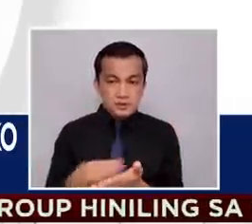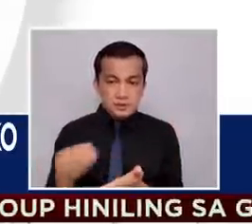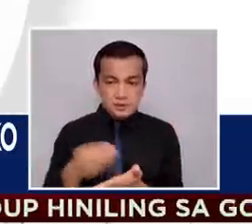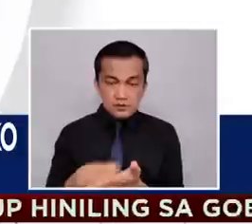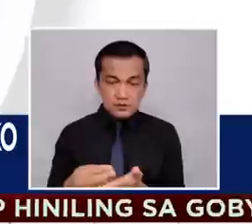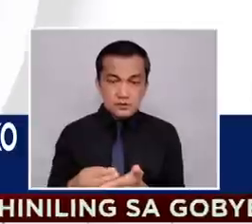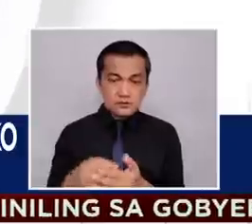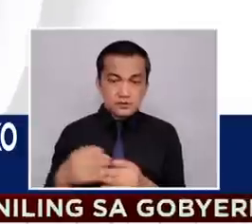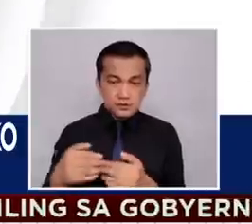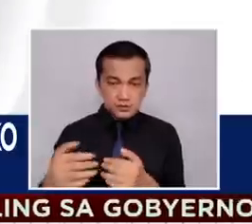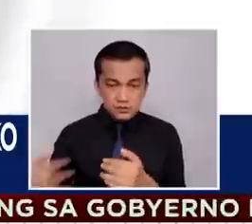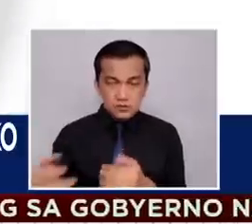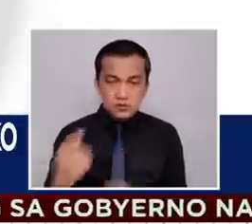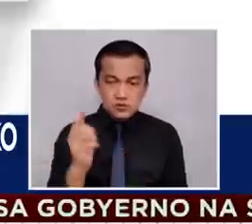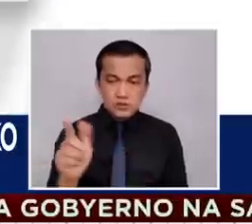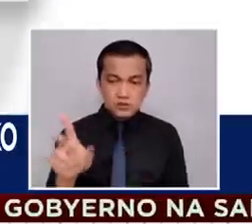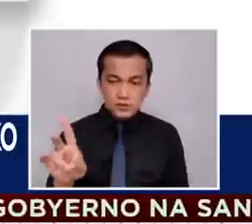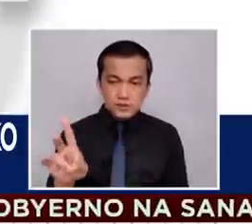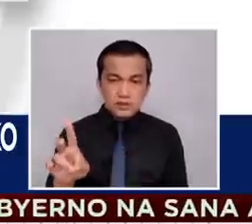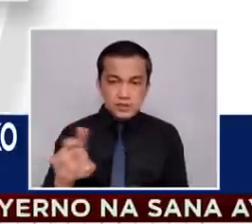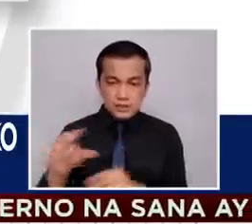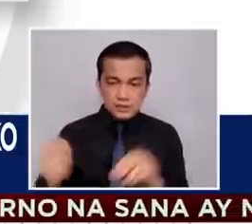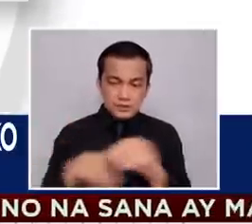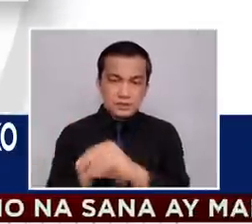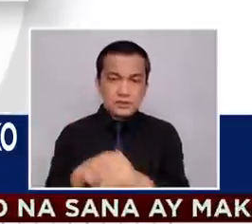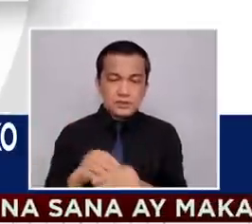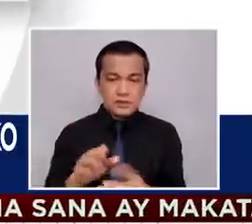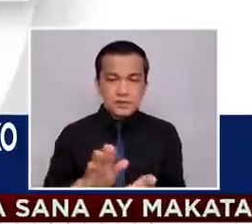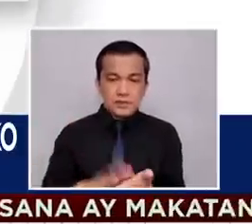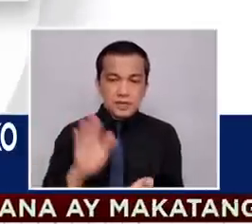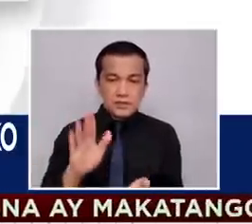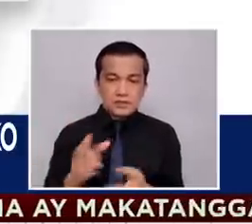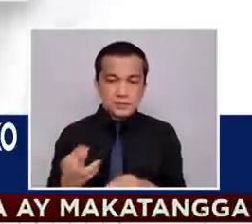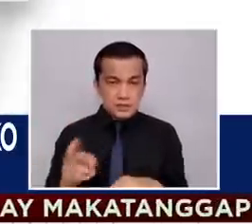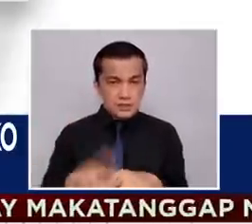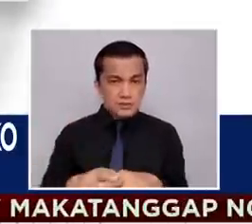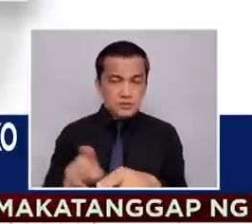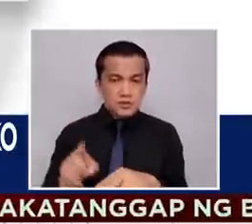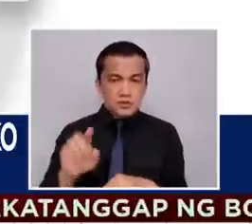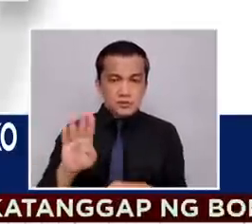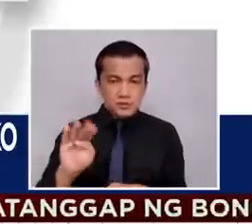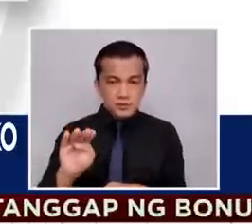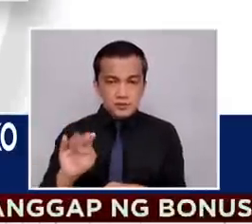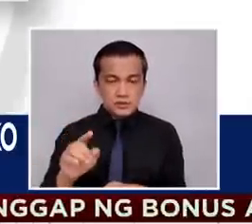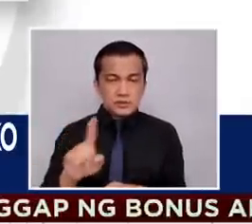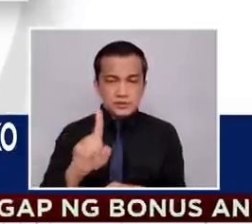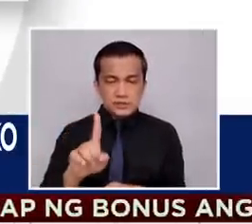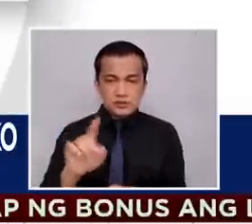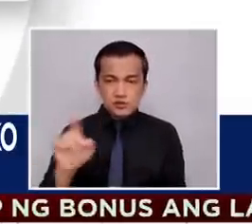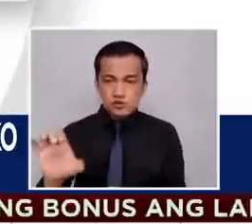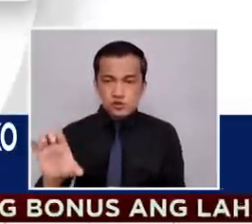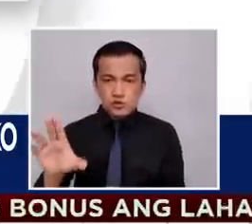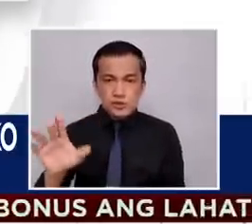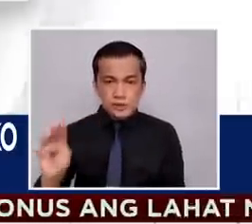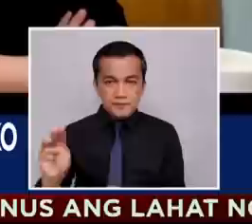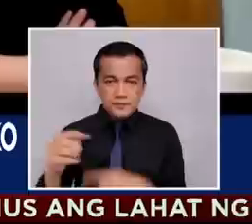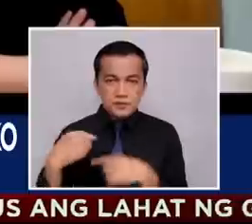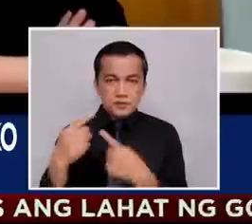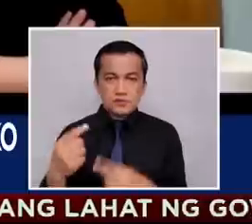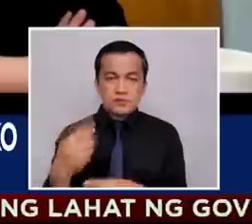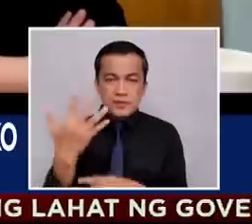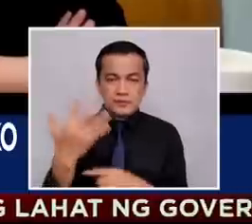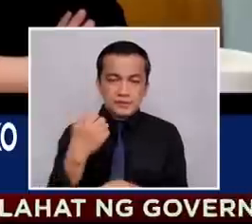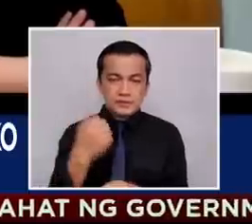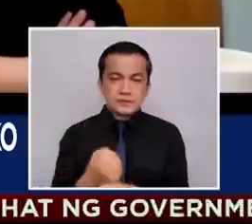hanggang 2027. Pero ang kapalit, pagmahal na aabot ng 14 pesos kada cubic meter sa loob ng 5 taon.